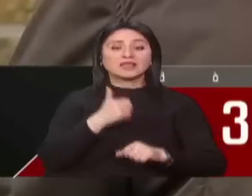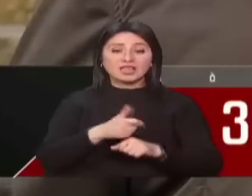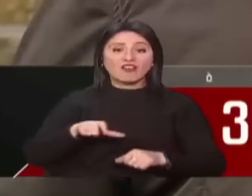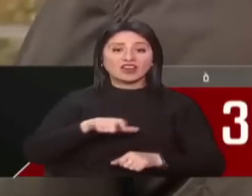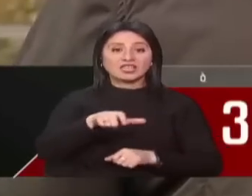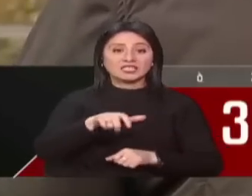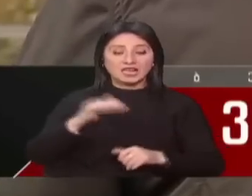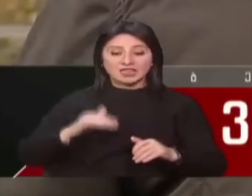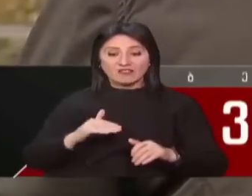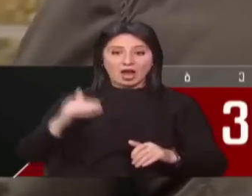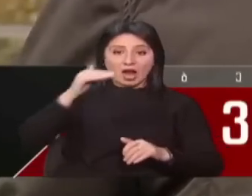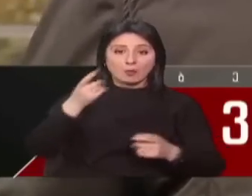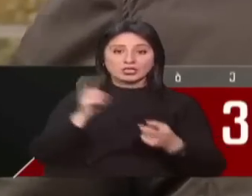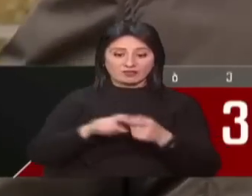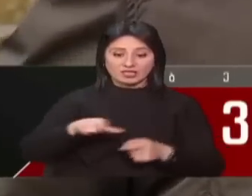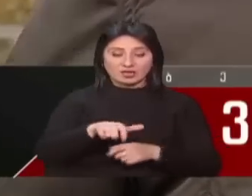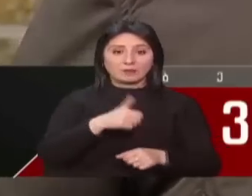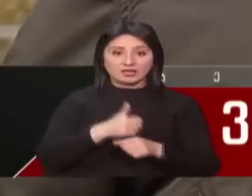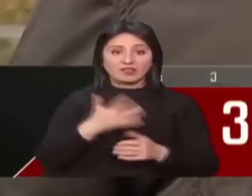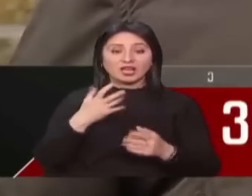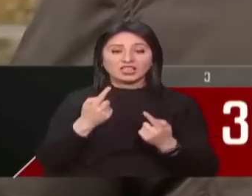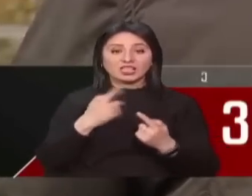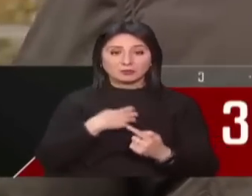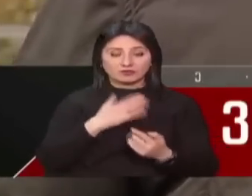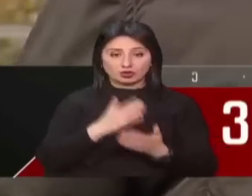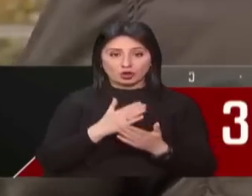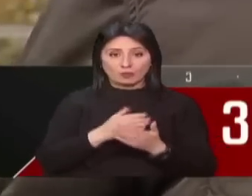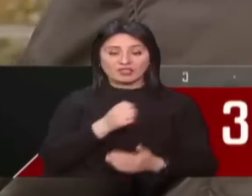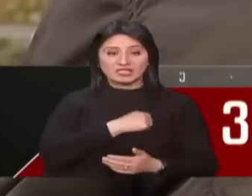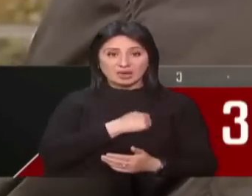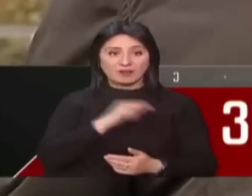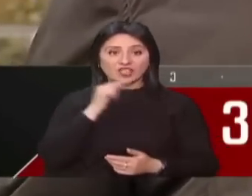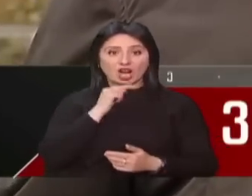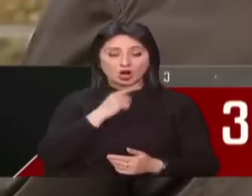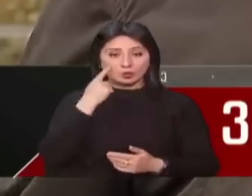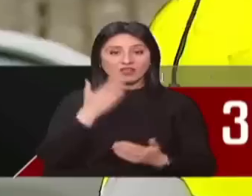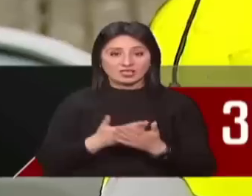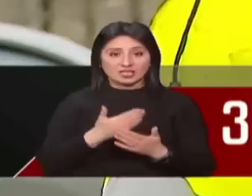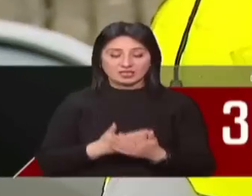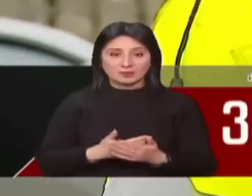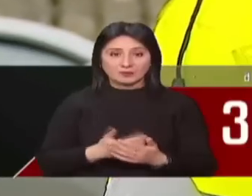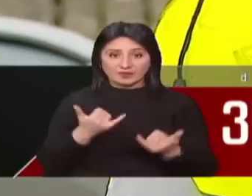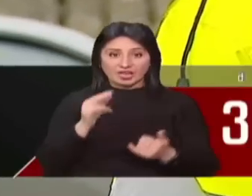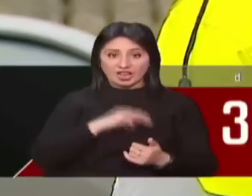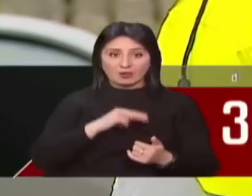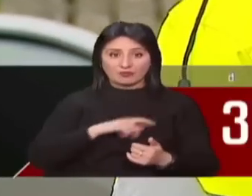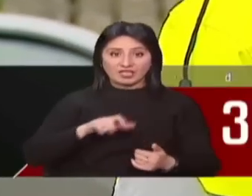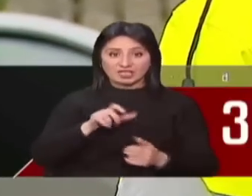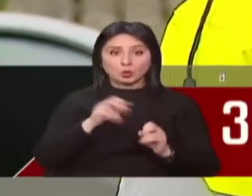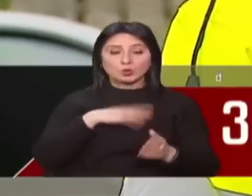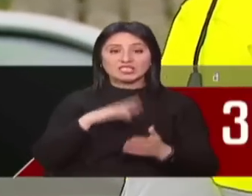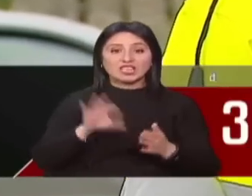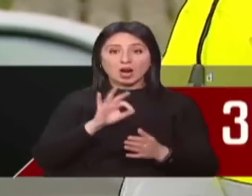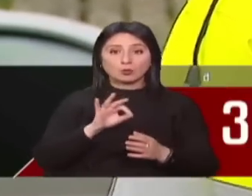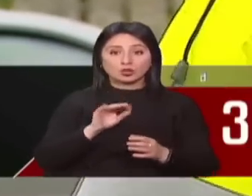ქვეყნის დასავლეთს აღმოსავლეთთან აკავშირებს და მას დიდი მნიშვნელობა აქვს, როგორც სამხედრო, ისე ეკონომიკური თვალსაზრისით. ახლა ვმუშაობთ გზის